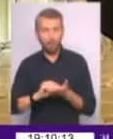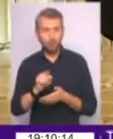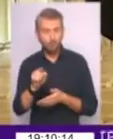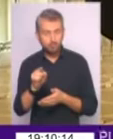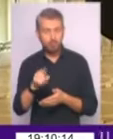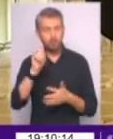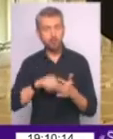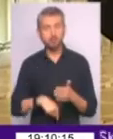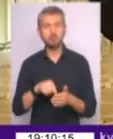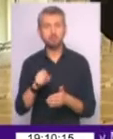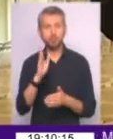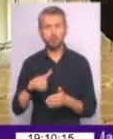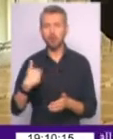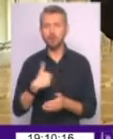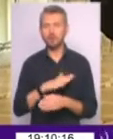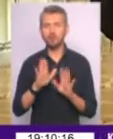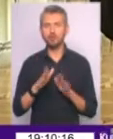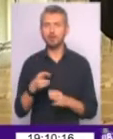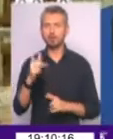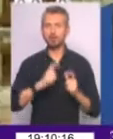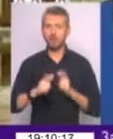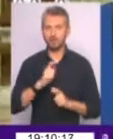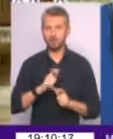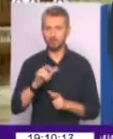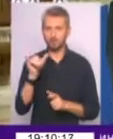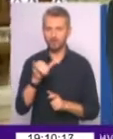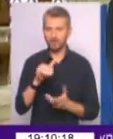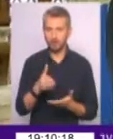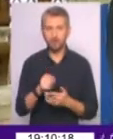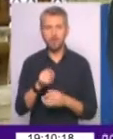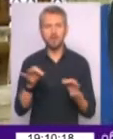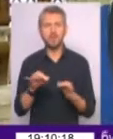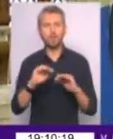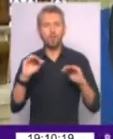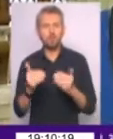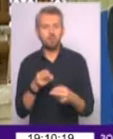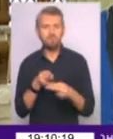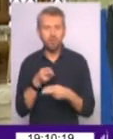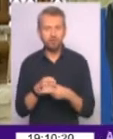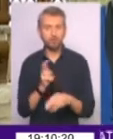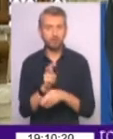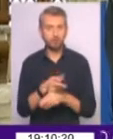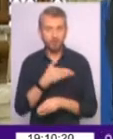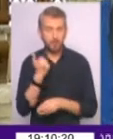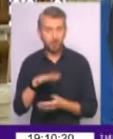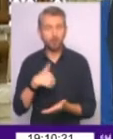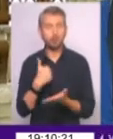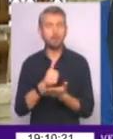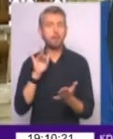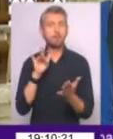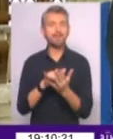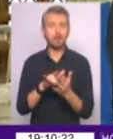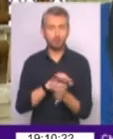його дітище буде корисним не лише для студентів вишу. Там ніяких обмежень на відвідування немає. А основна мета